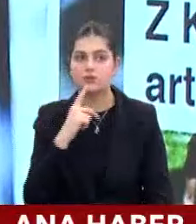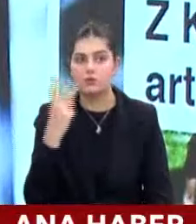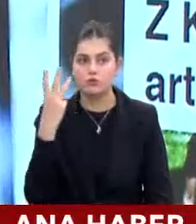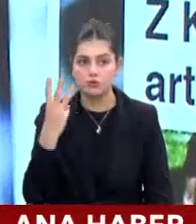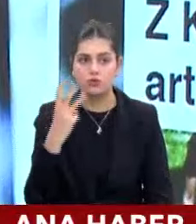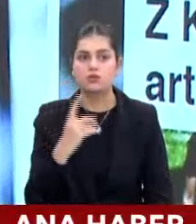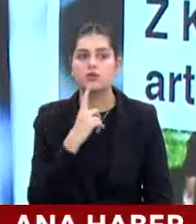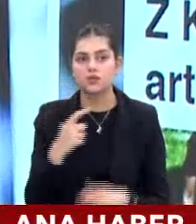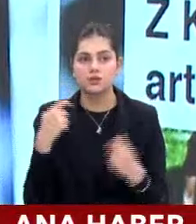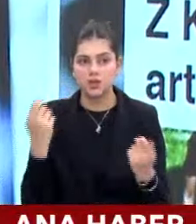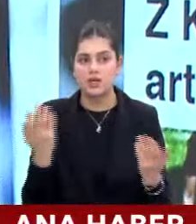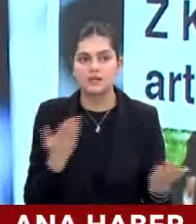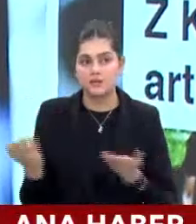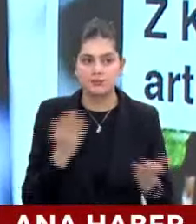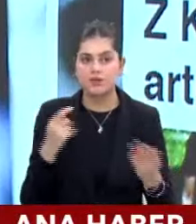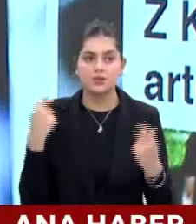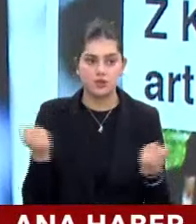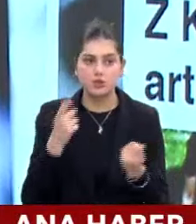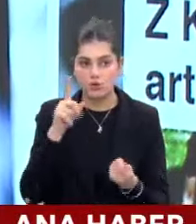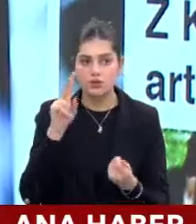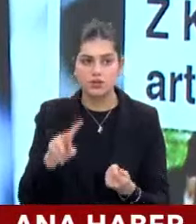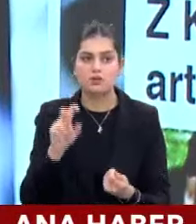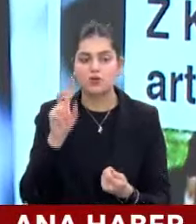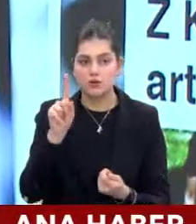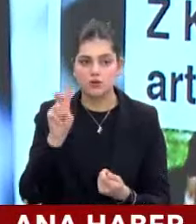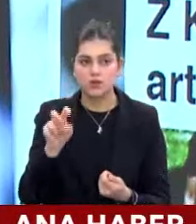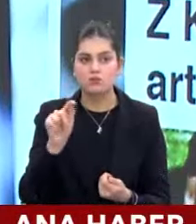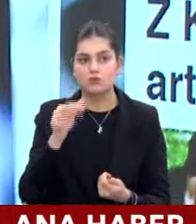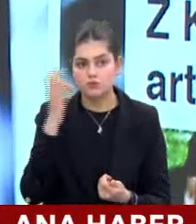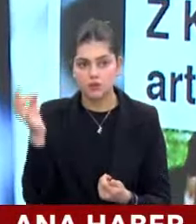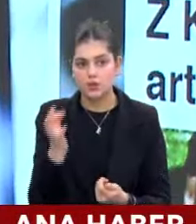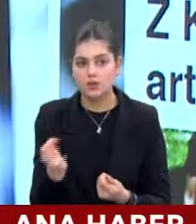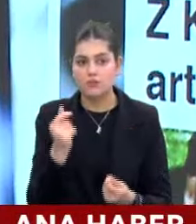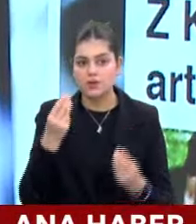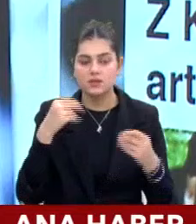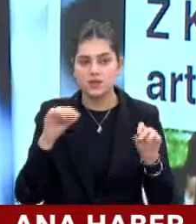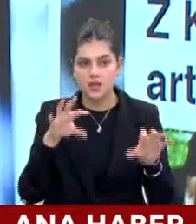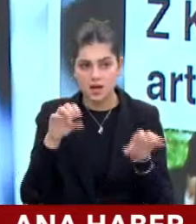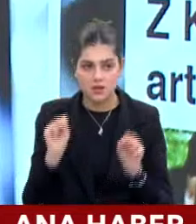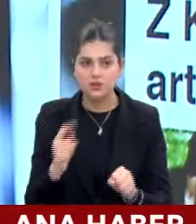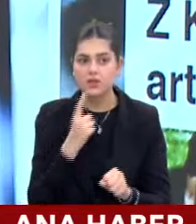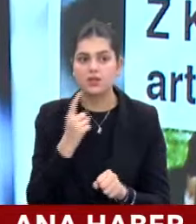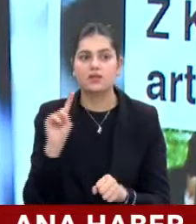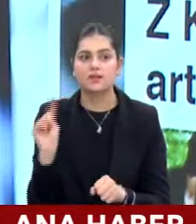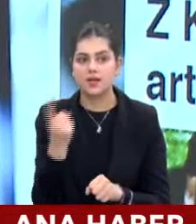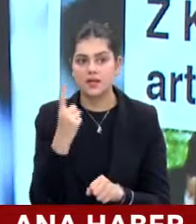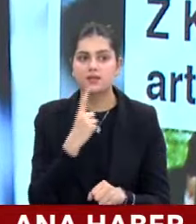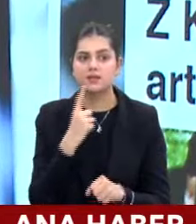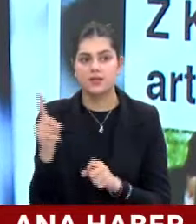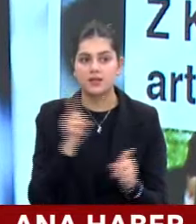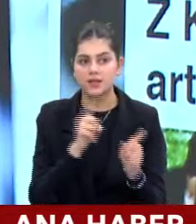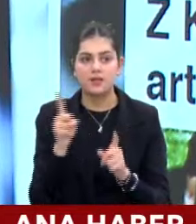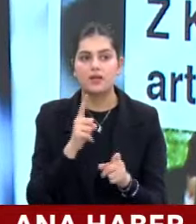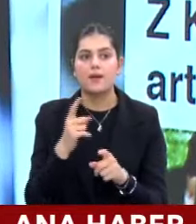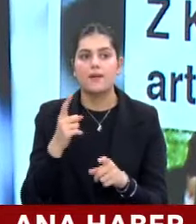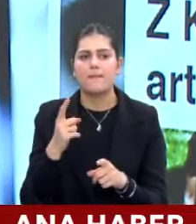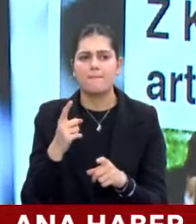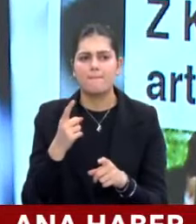üçüncü taraf hizmetleri kullanılarak 18,5 milyar dolar değerinde mal satın alacağını ve yalnızca siber